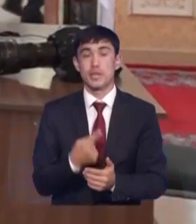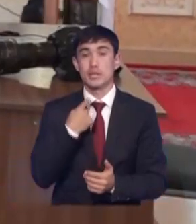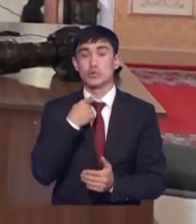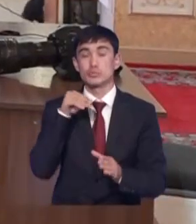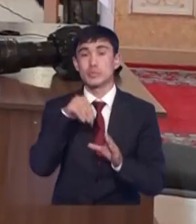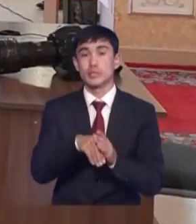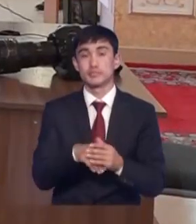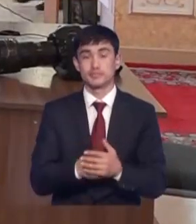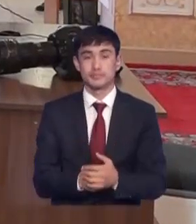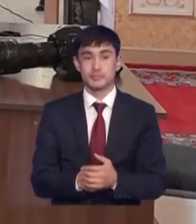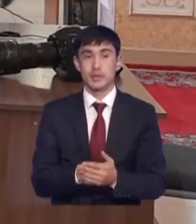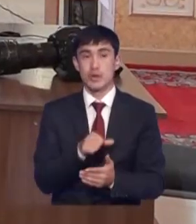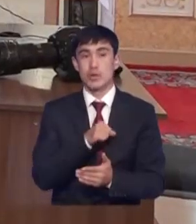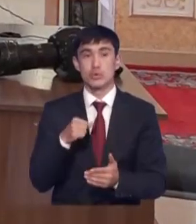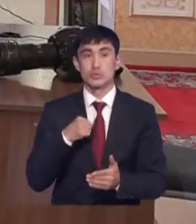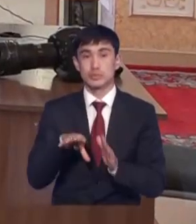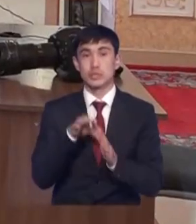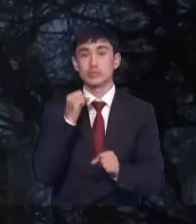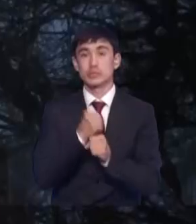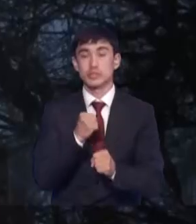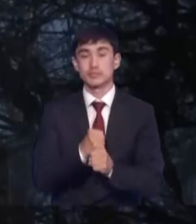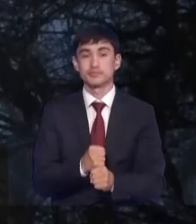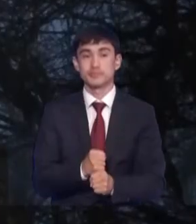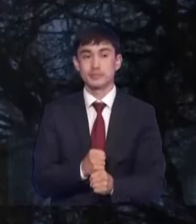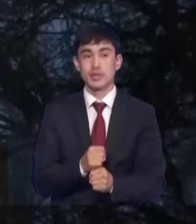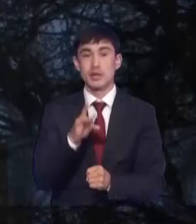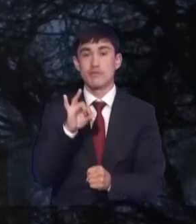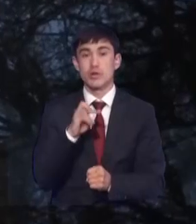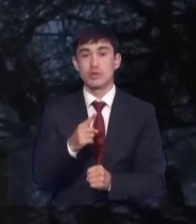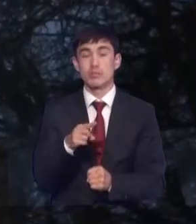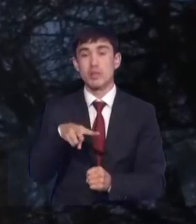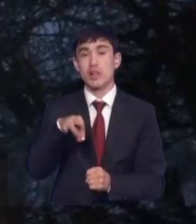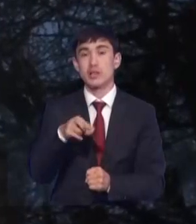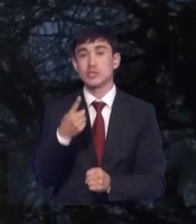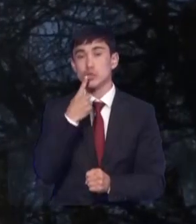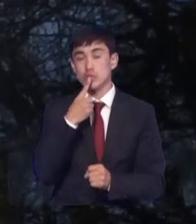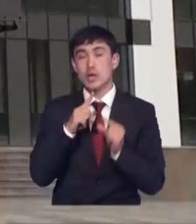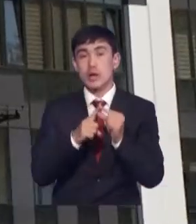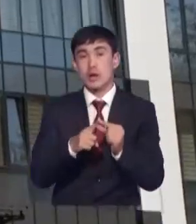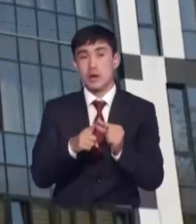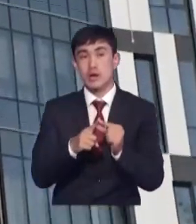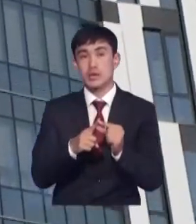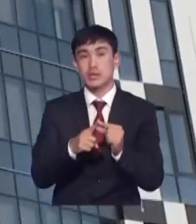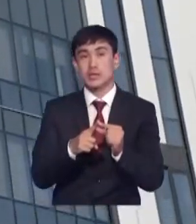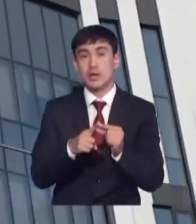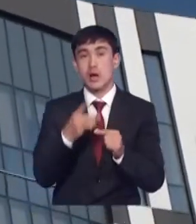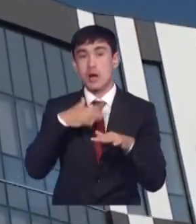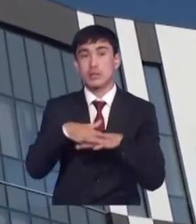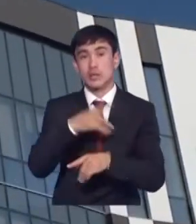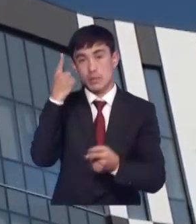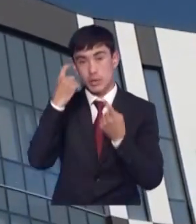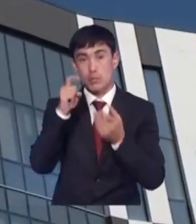Даусымды бердім, өзімнің таңдауымды жасадым. Референдум латын сөзі халықтық хабарлау міндетті деген мағынаны